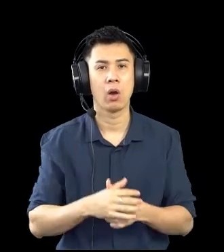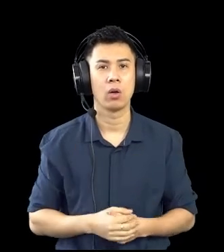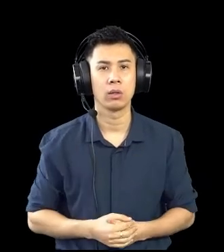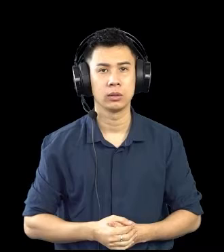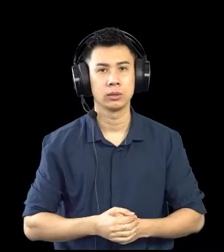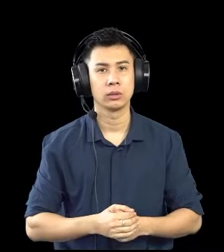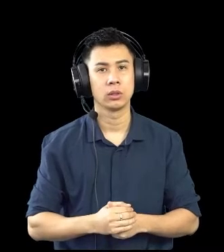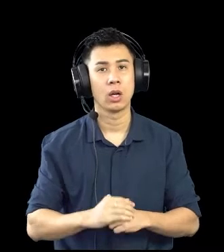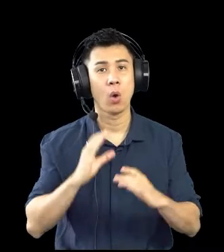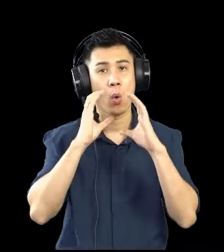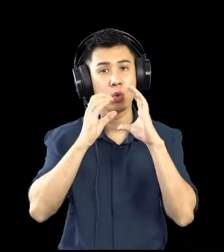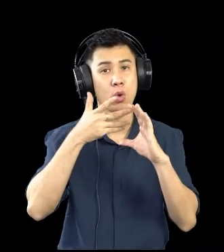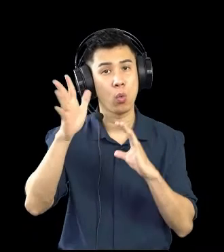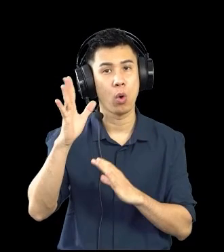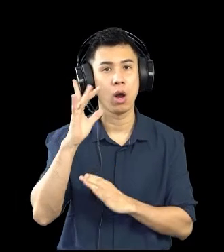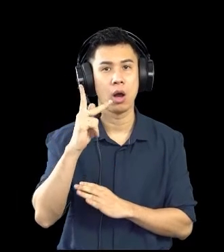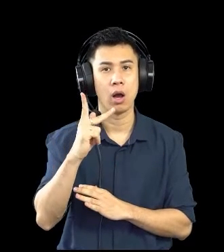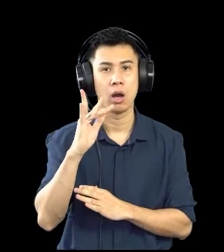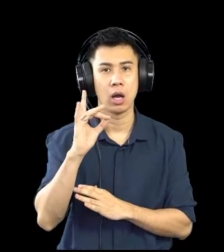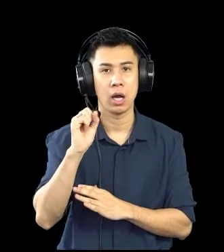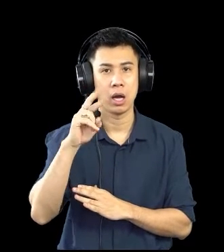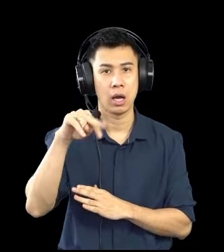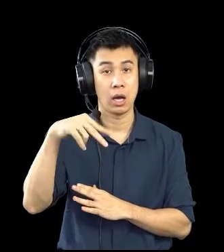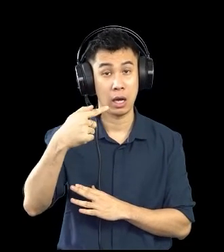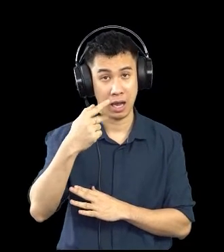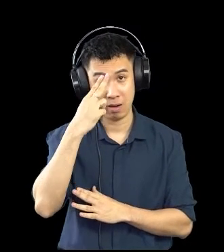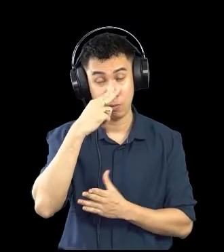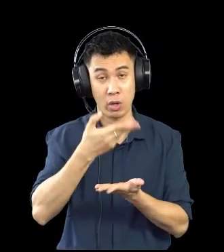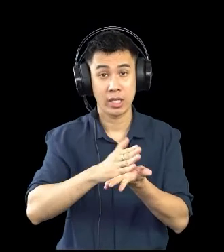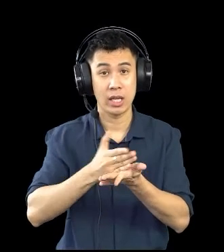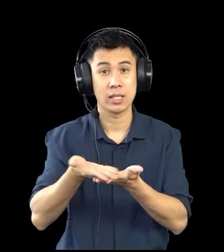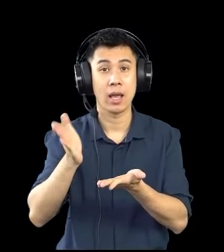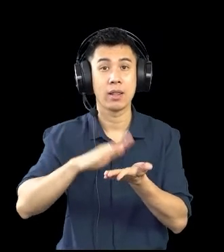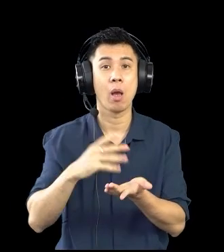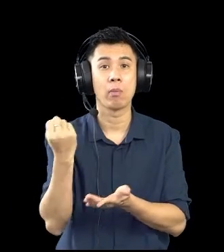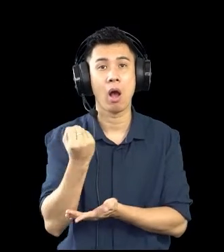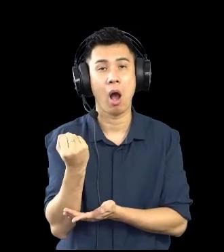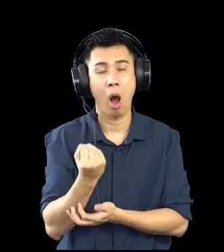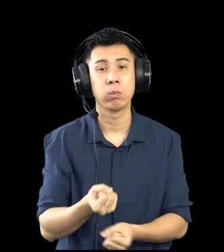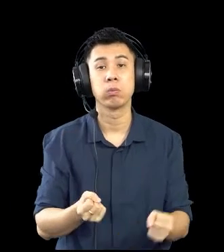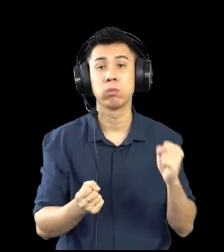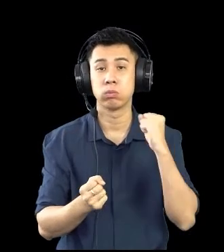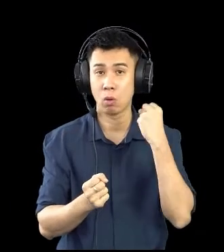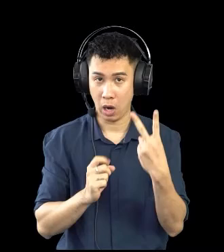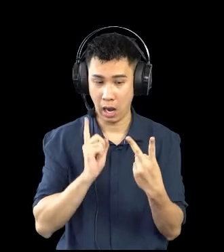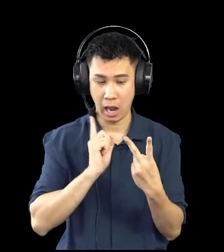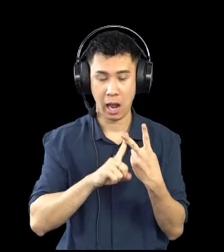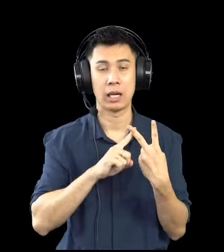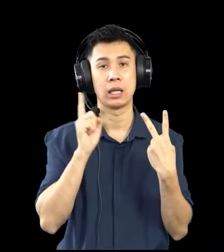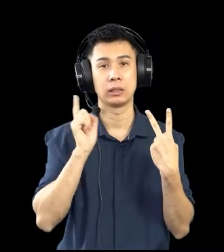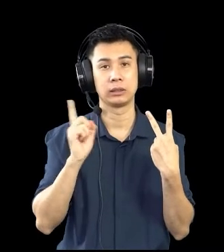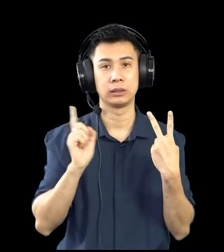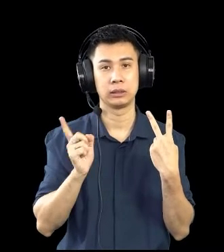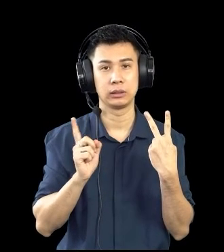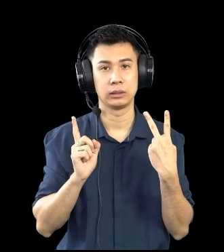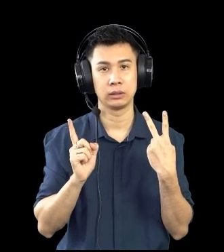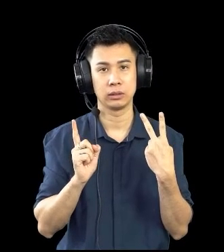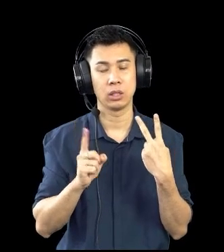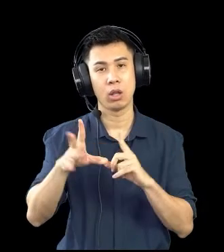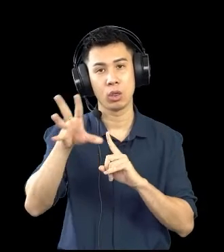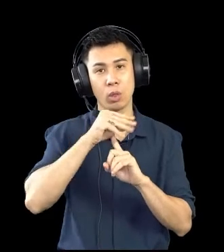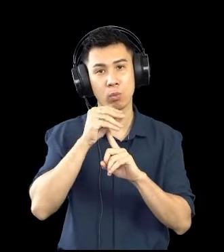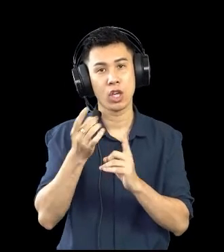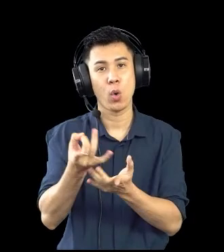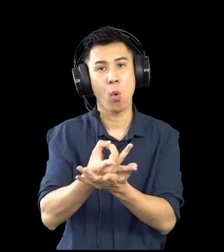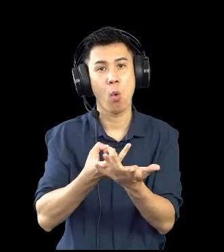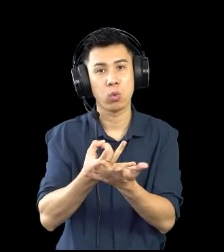thêm cái câu chuyện đó của Khang. Và cái câu hỏi thứ hai của mình đấy là theo như trong thông tin hồ